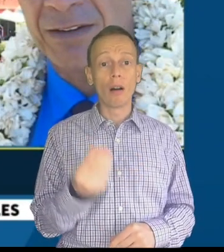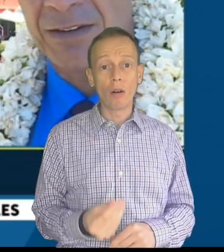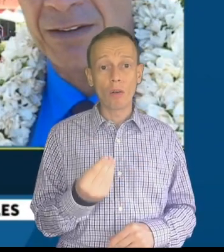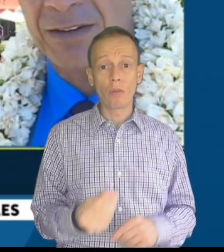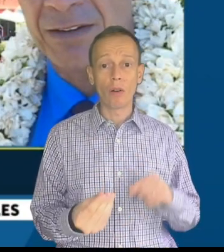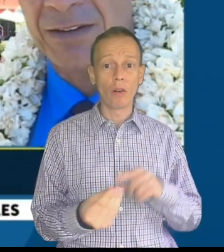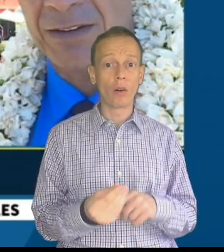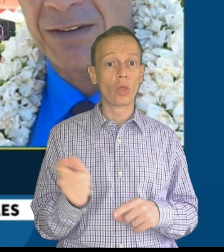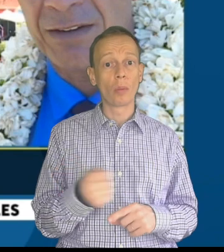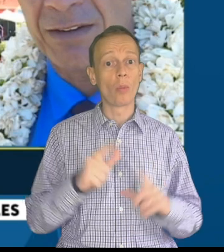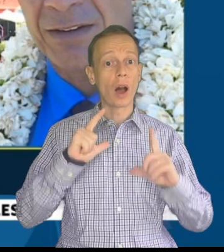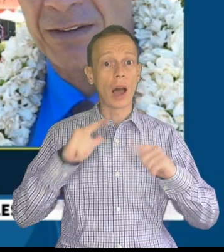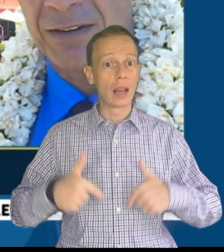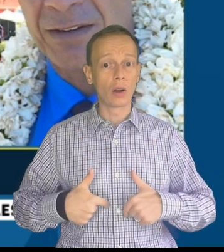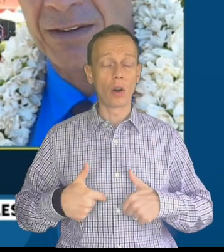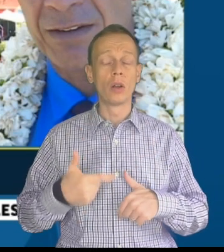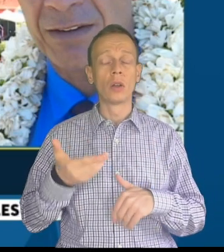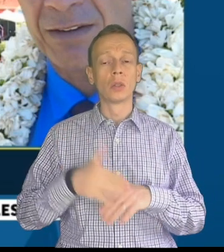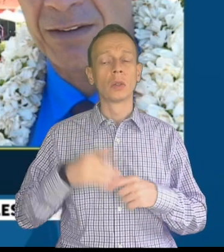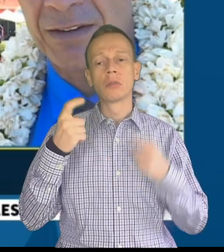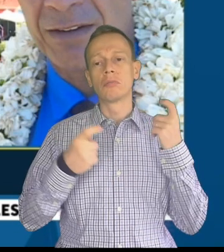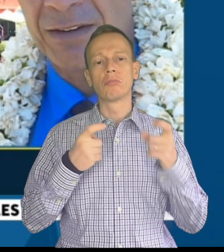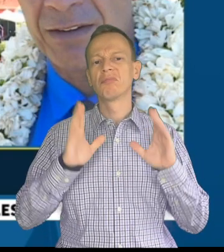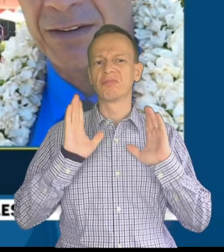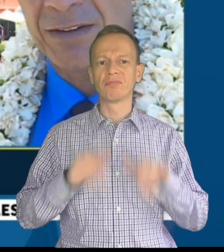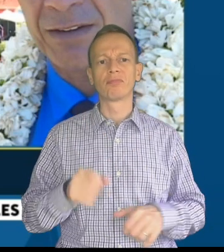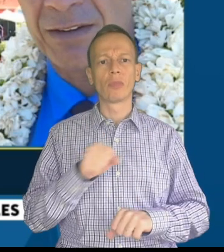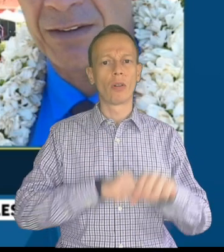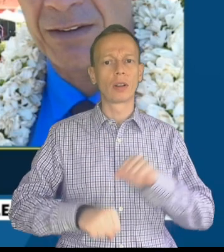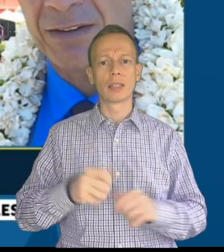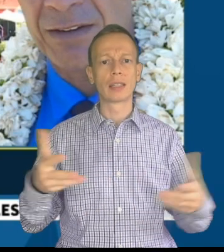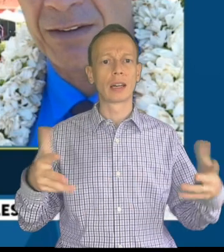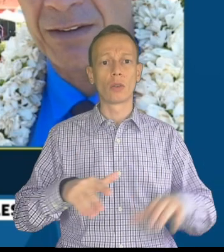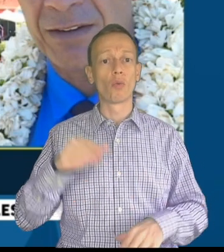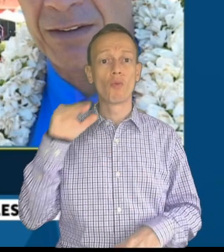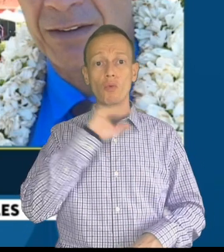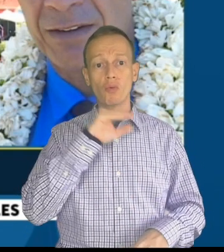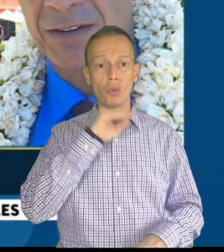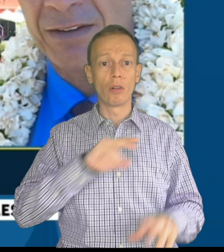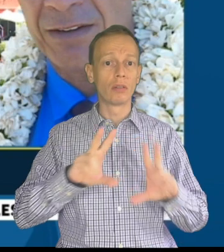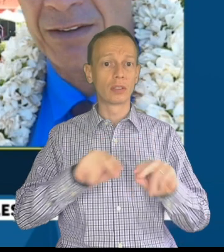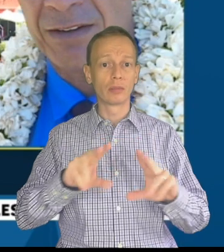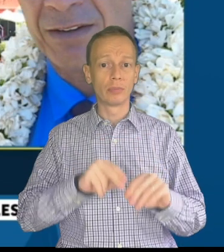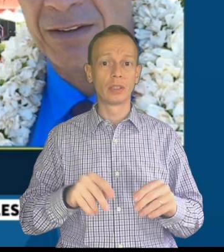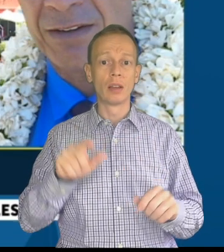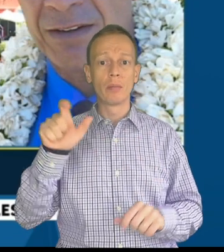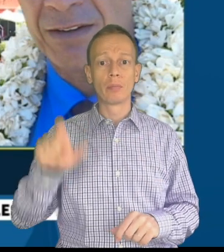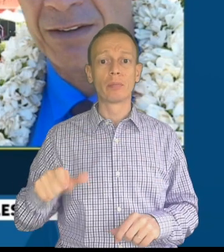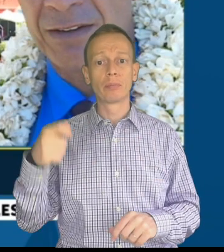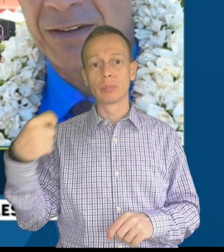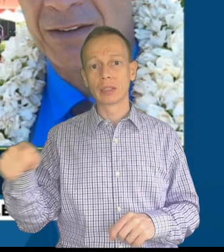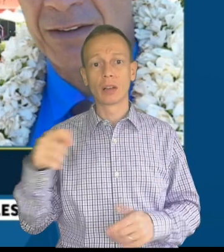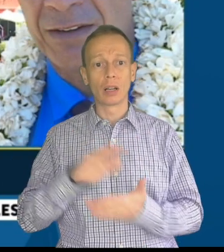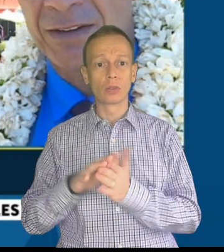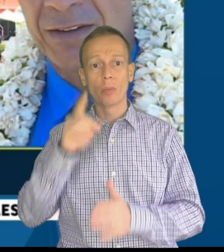concernées. Évidemment qu'il y avait des enfants scolarisés dans ces foyers-là. Et c'est par la suite que j'ai décidé de provoquer une réunion